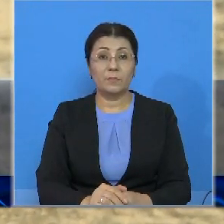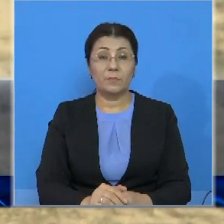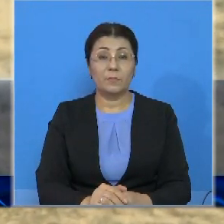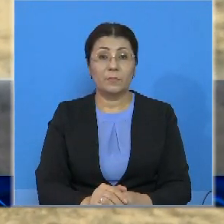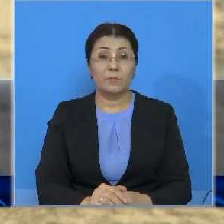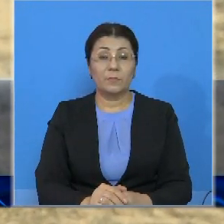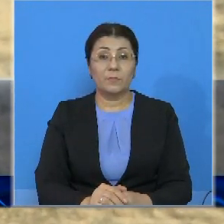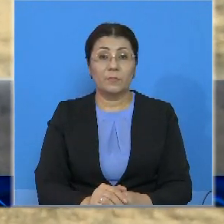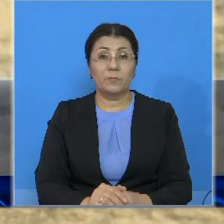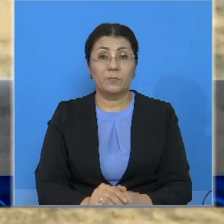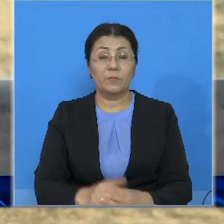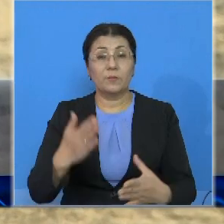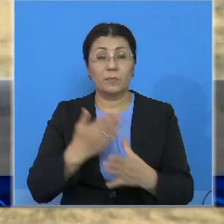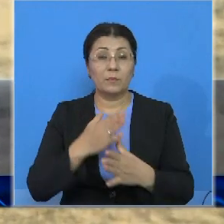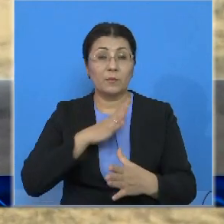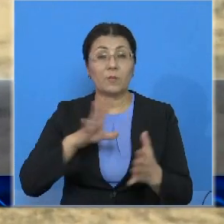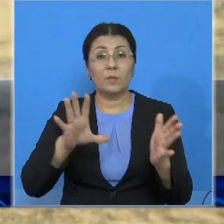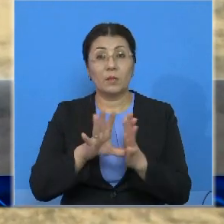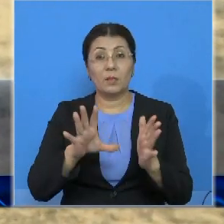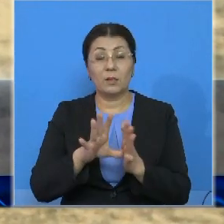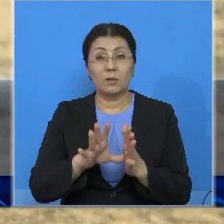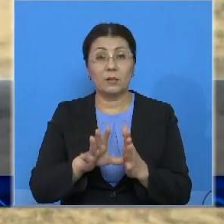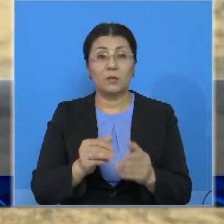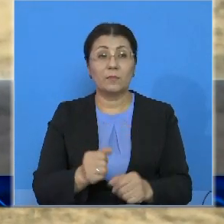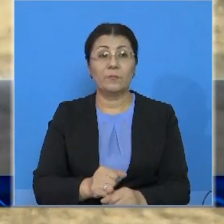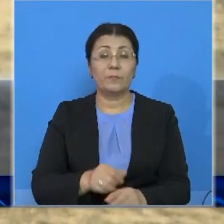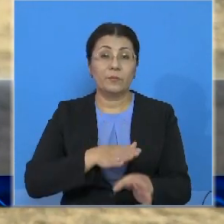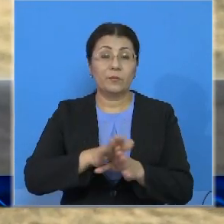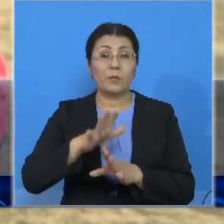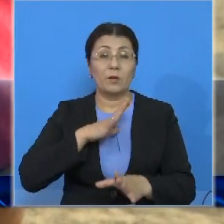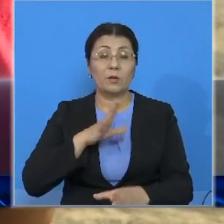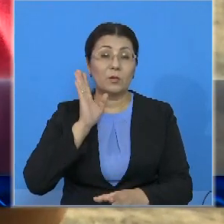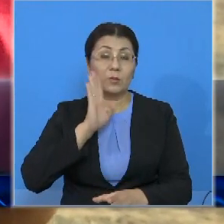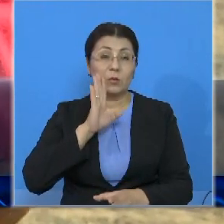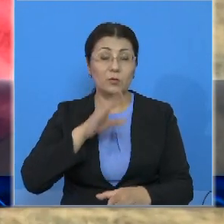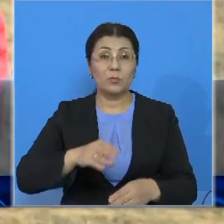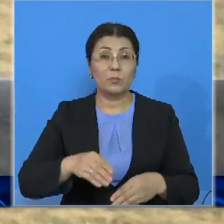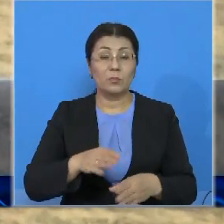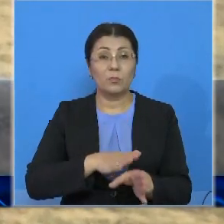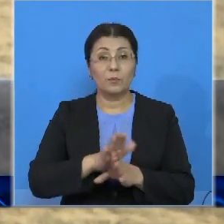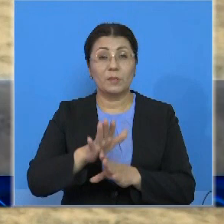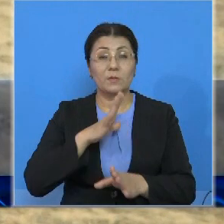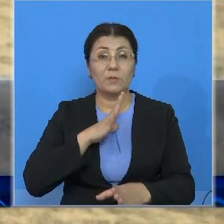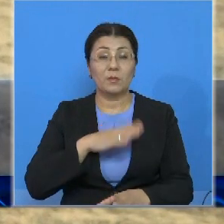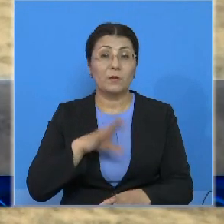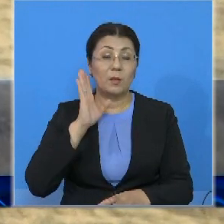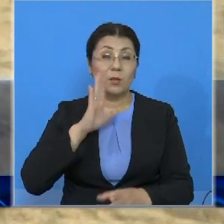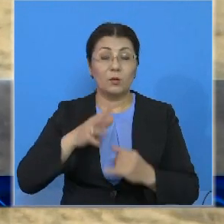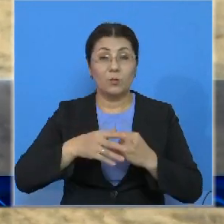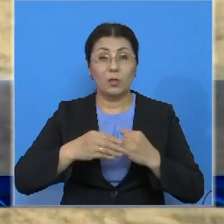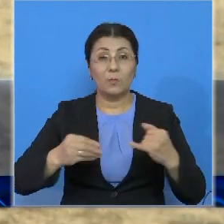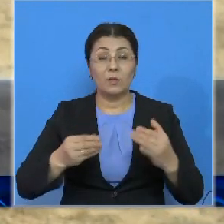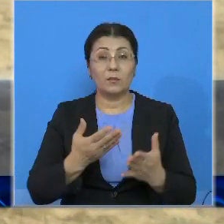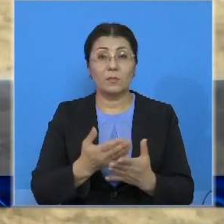инфраструктура тартылды. Электр бағанасы тартылды, сосын жаңағы су құбыры тартылды біздің суармалы егістігімізге.